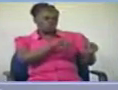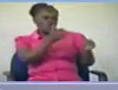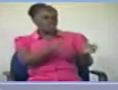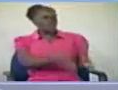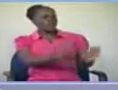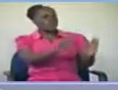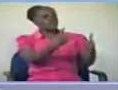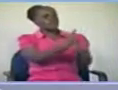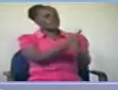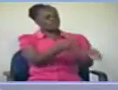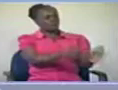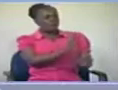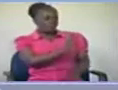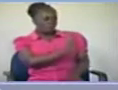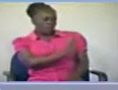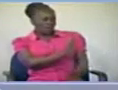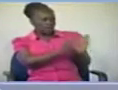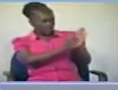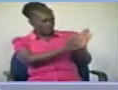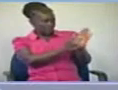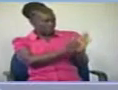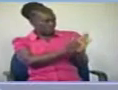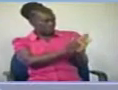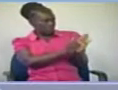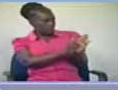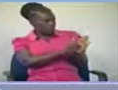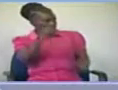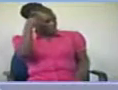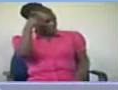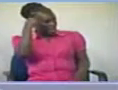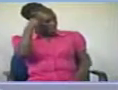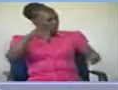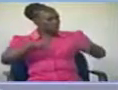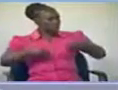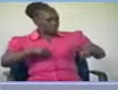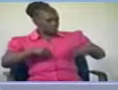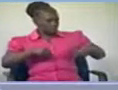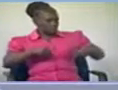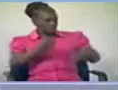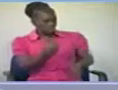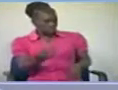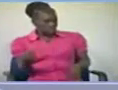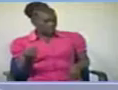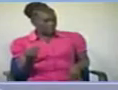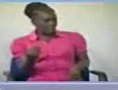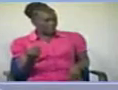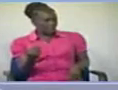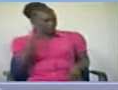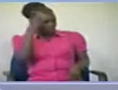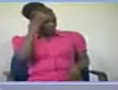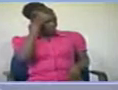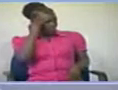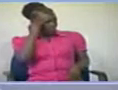tofauti. Hasa hao watoto kama wale tunaweza watoto with mental disabilities, wako na changamoto